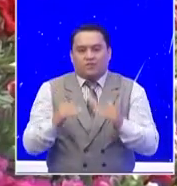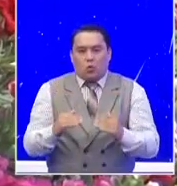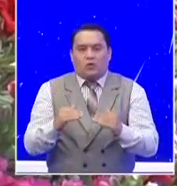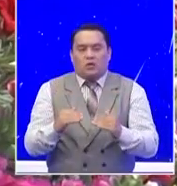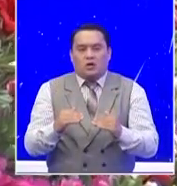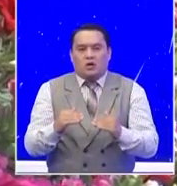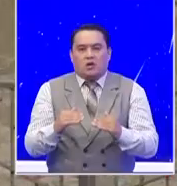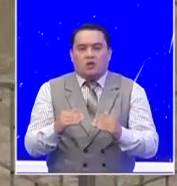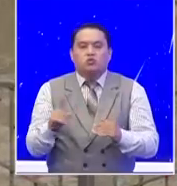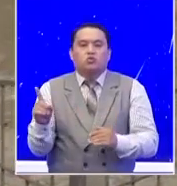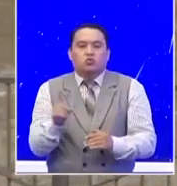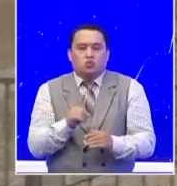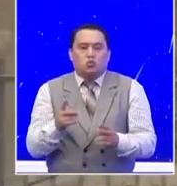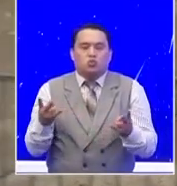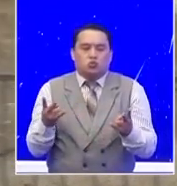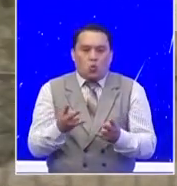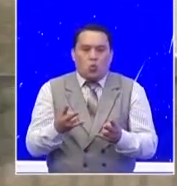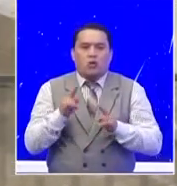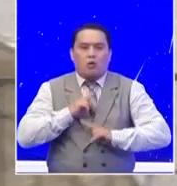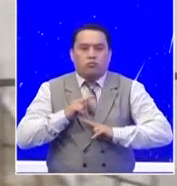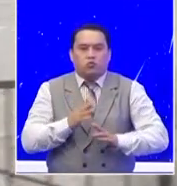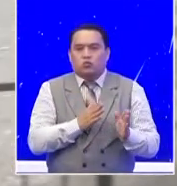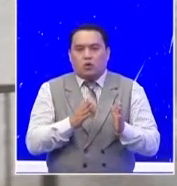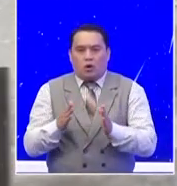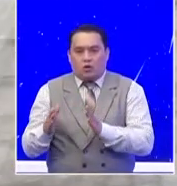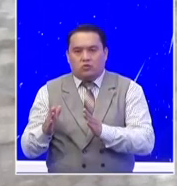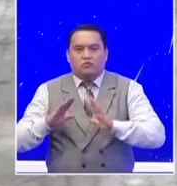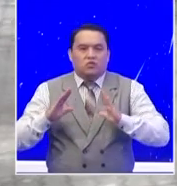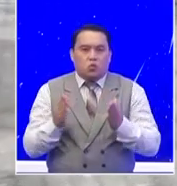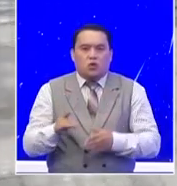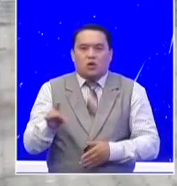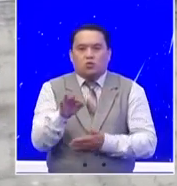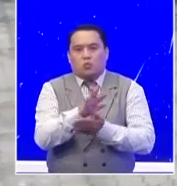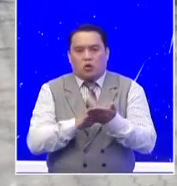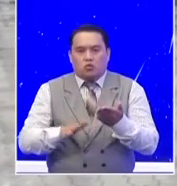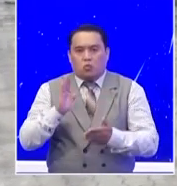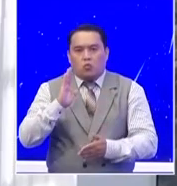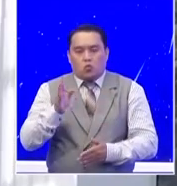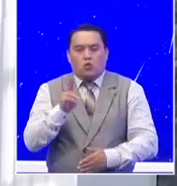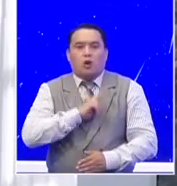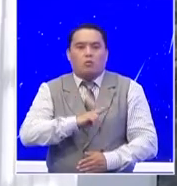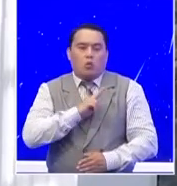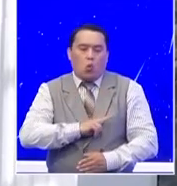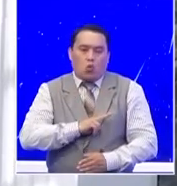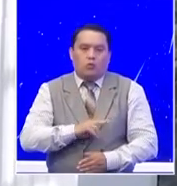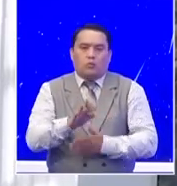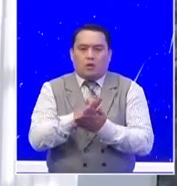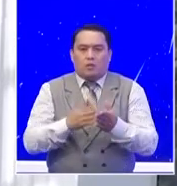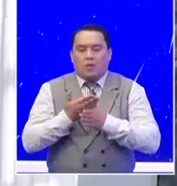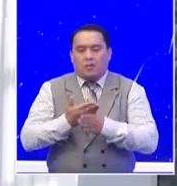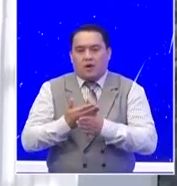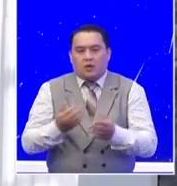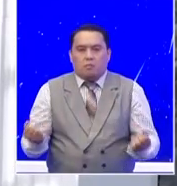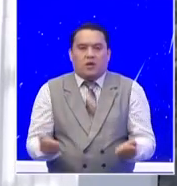специалисты. Но это не значит, что нужно расслабляться. Работа по стабилизации эпидситуации в районе продолжится, а жители, в свою очередь, намерены и далее помогать